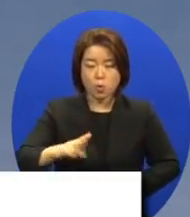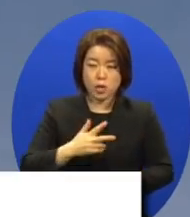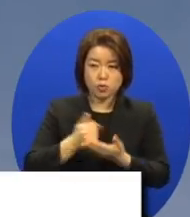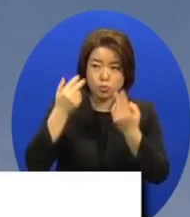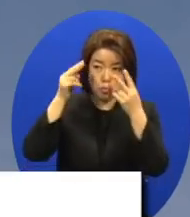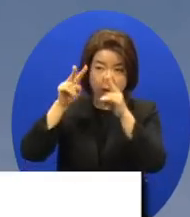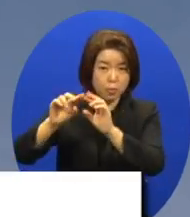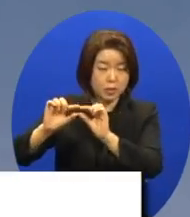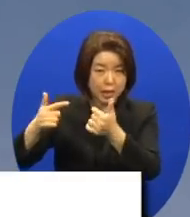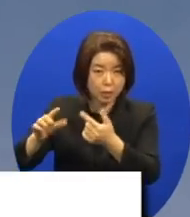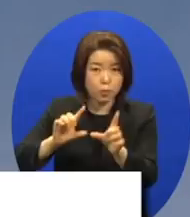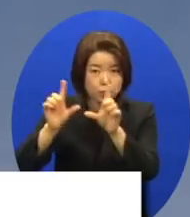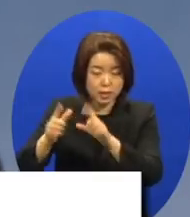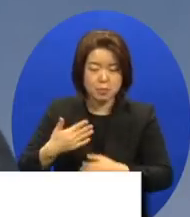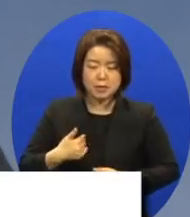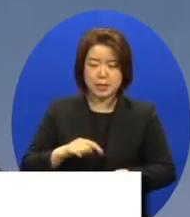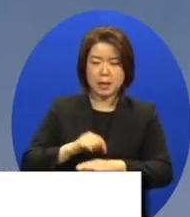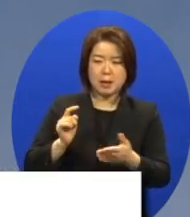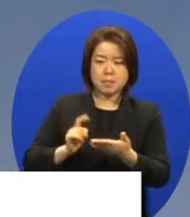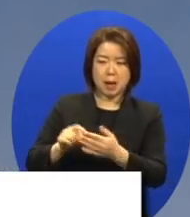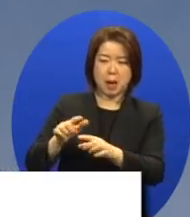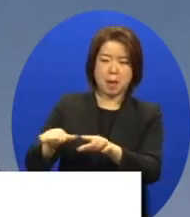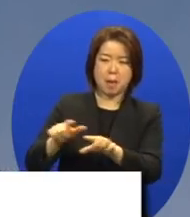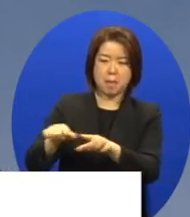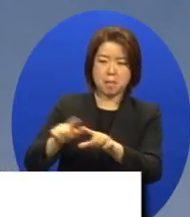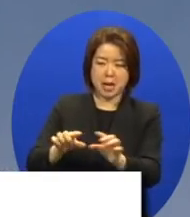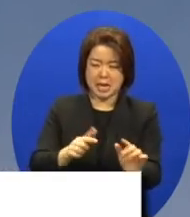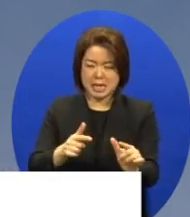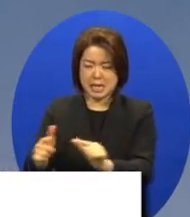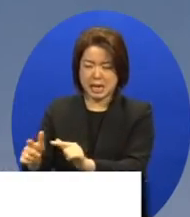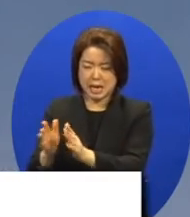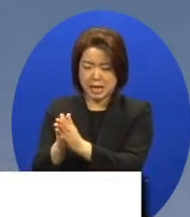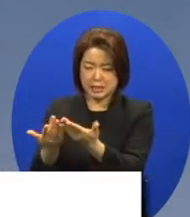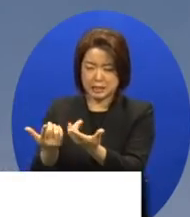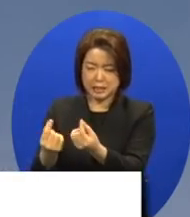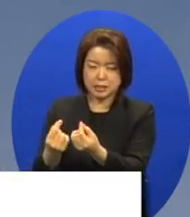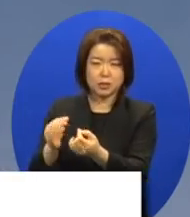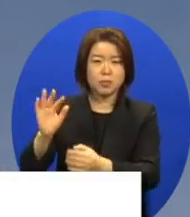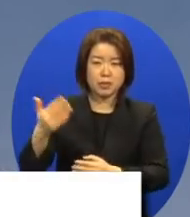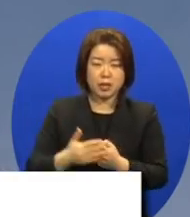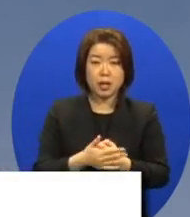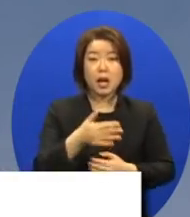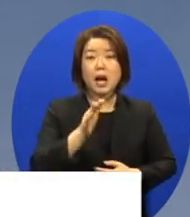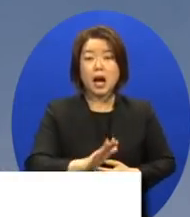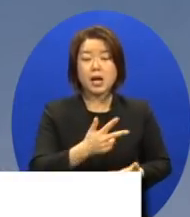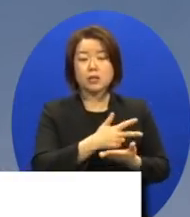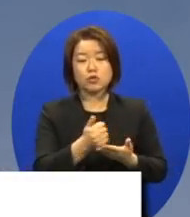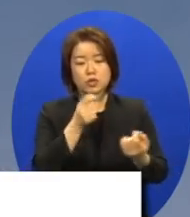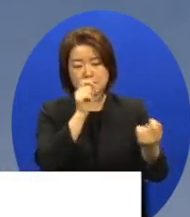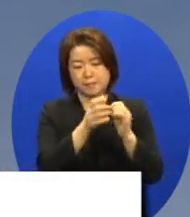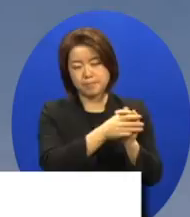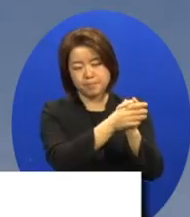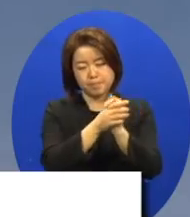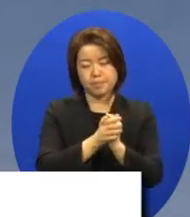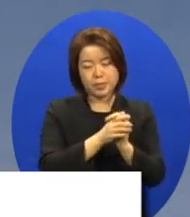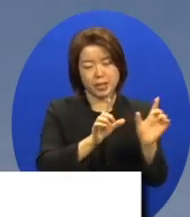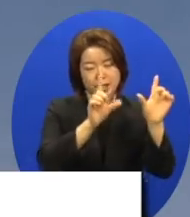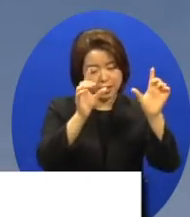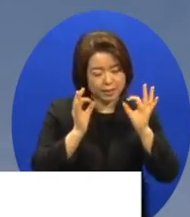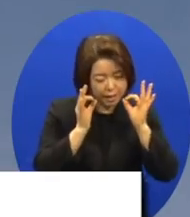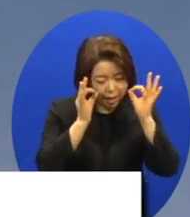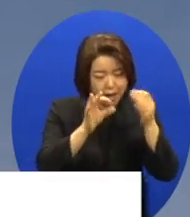않고 살면 우리 마음은 통속적인 잡지처럼 되어버릴 것이다 그러나 주님과 친밀하게 지려고 하면 할수록